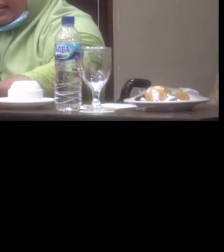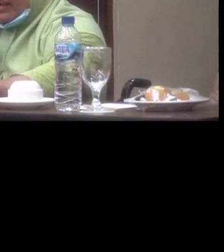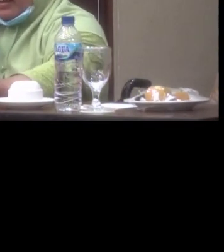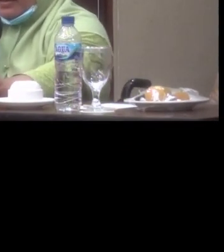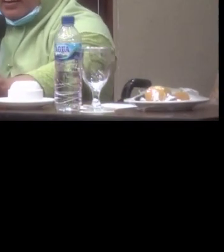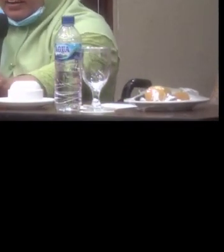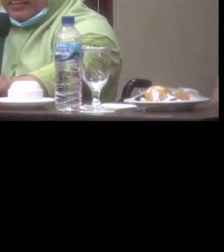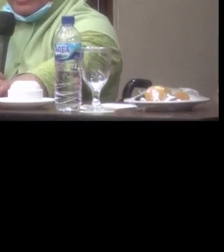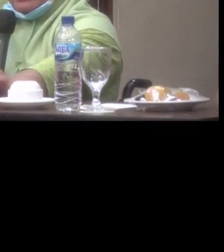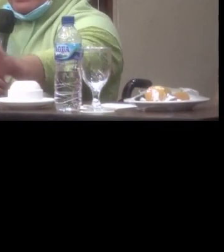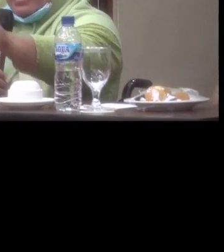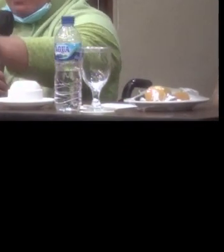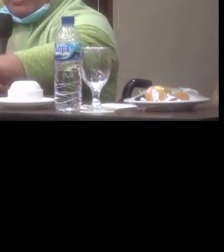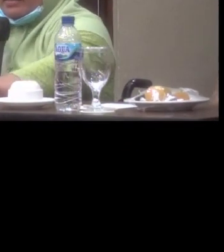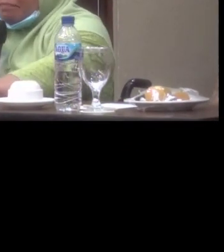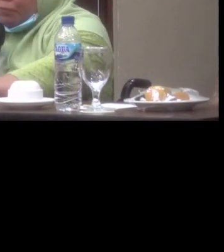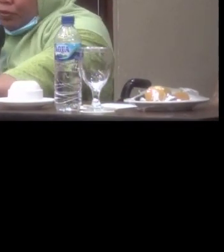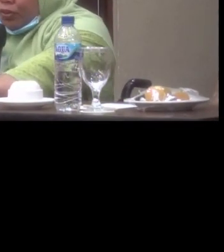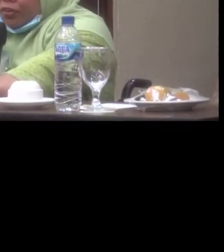misalkan